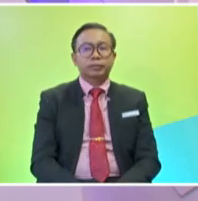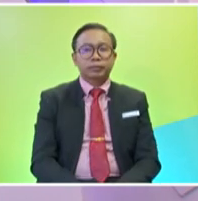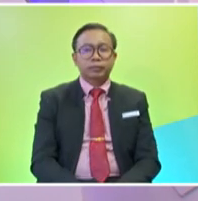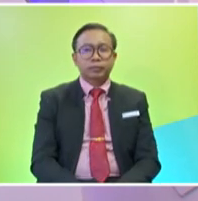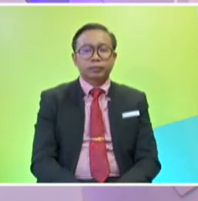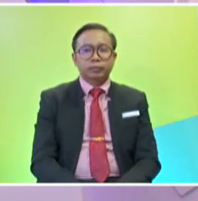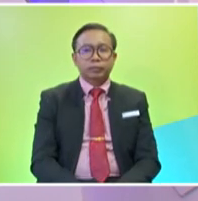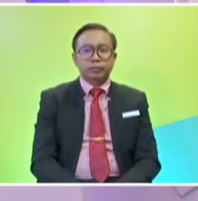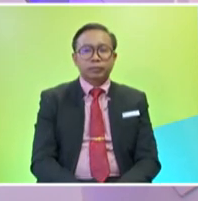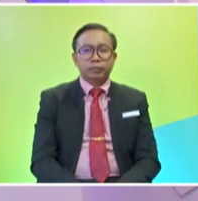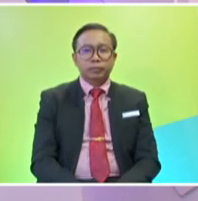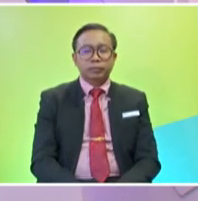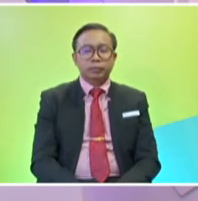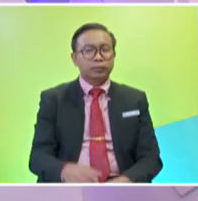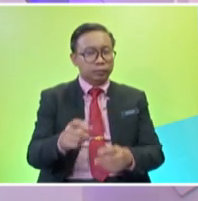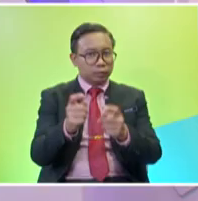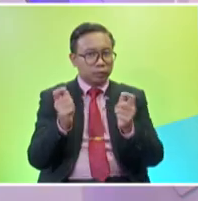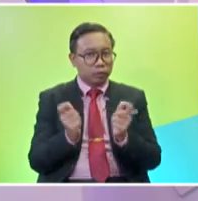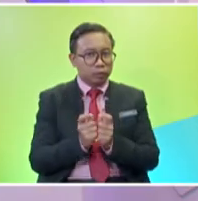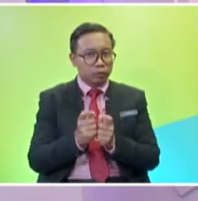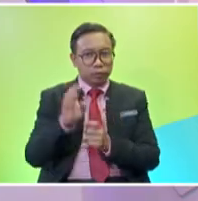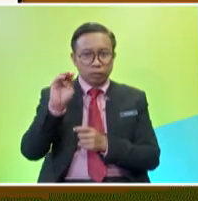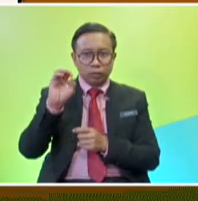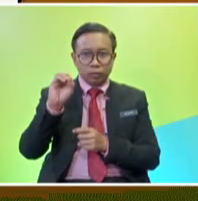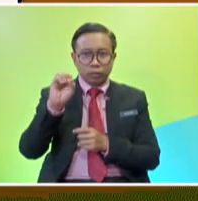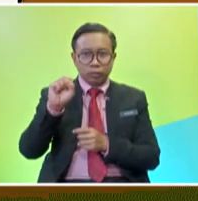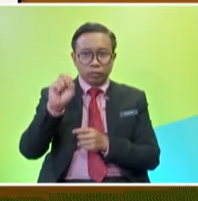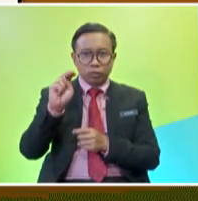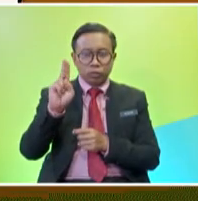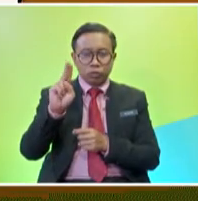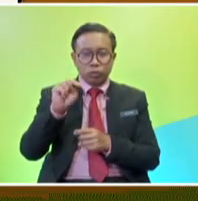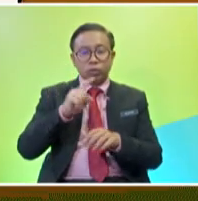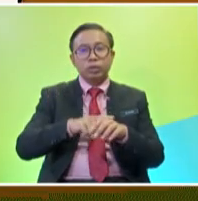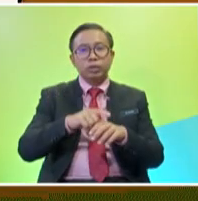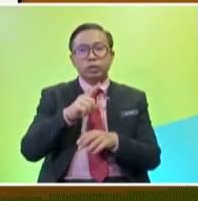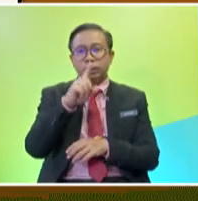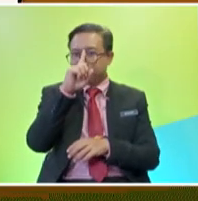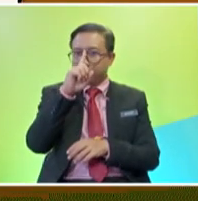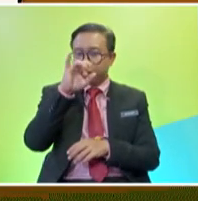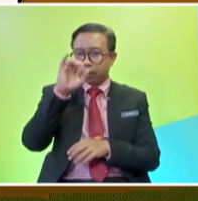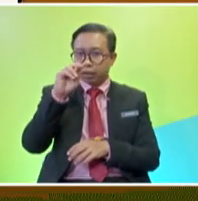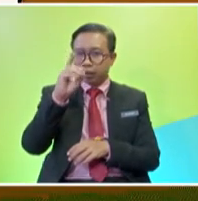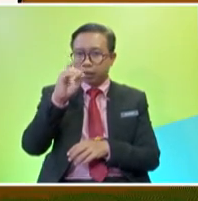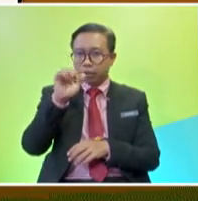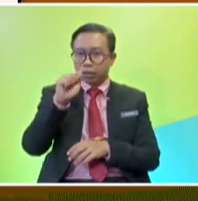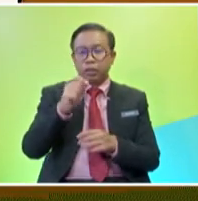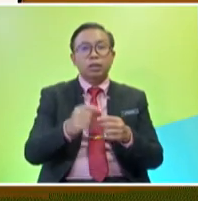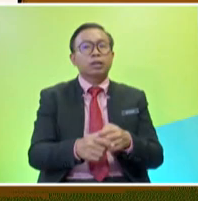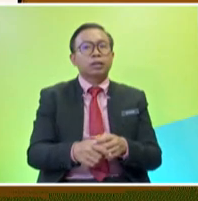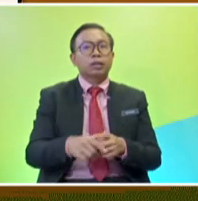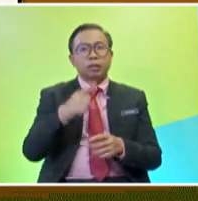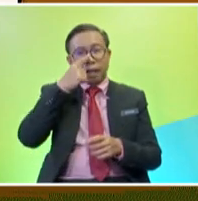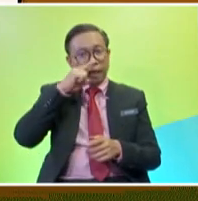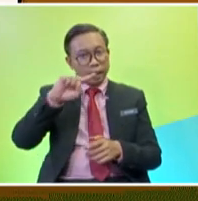antara Contohnya seperti di India di Srilanka Thailand Laos dan sebagainya Oke antara